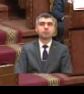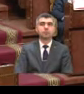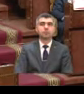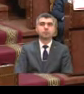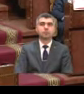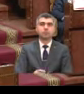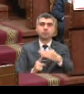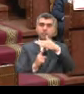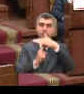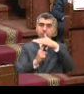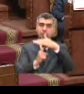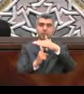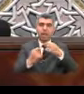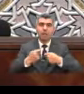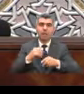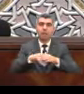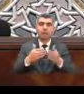سيد رئيس تفضلوا.